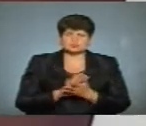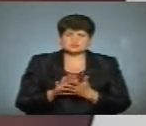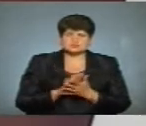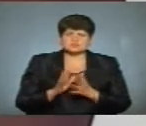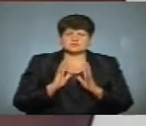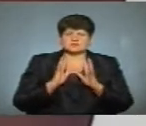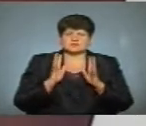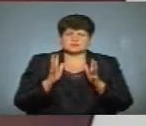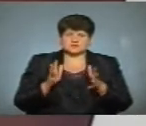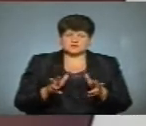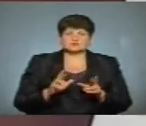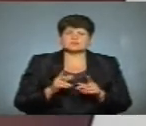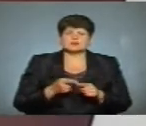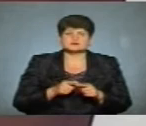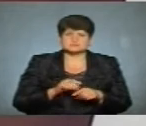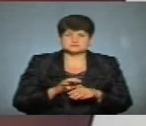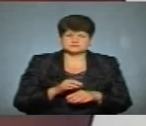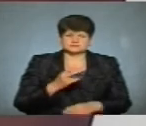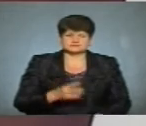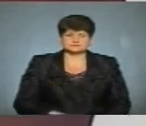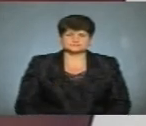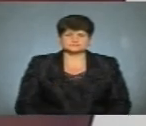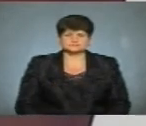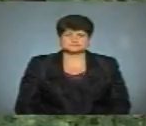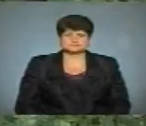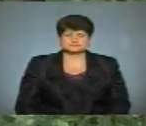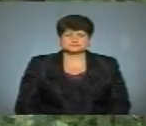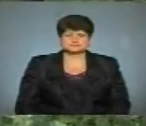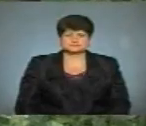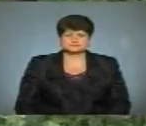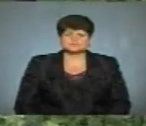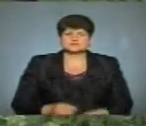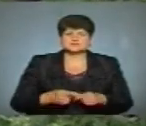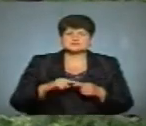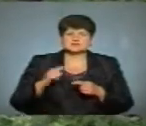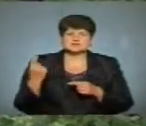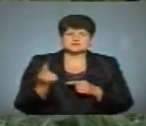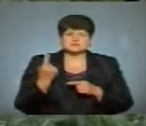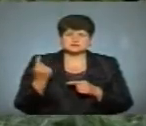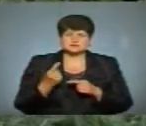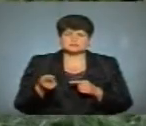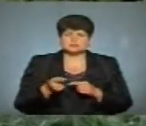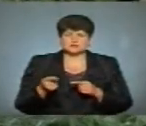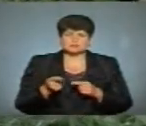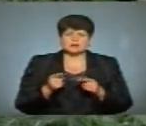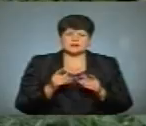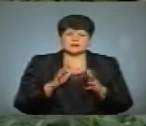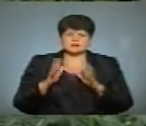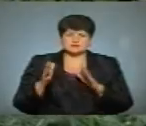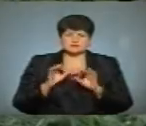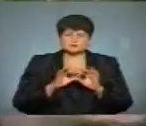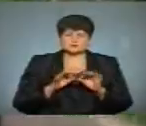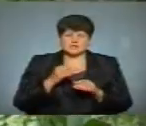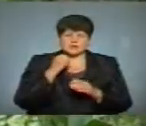грабову алею. Як це відбувається, Діана Ярошенко бачила. Це єдина в Тернополі грабова алея, розповідає пенсіонер